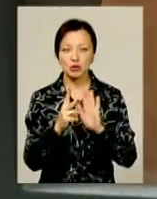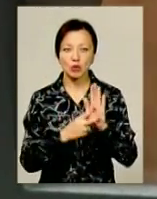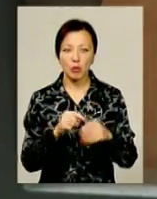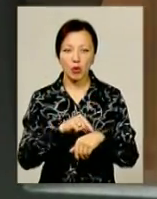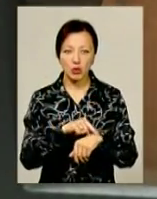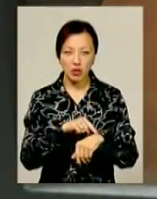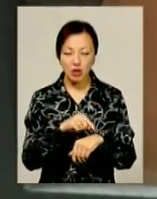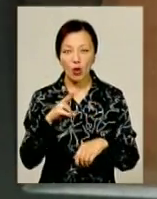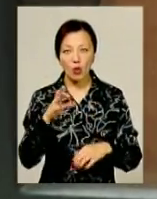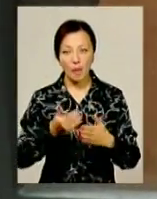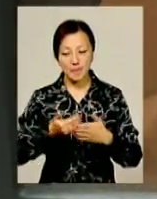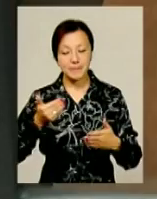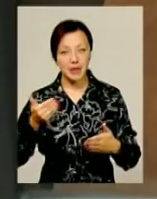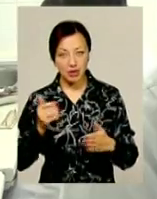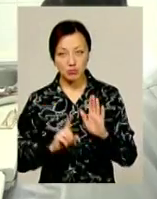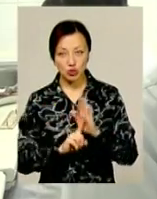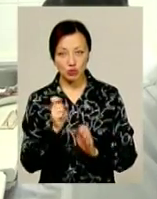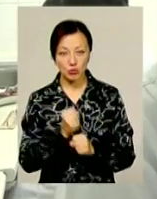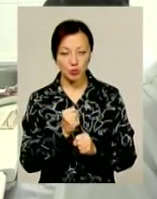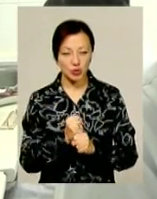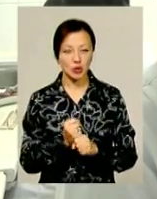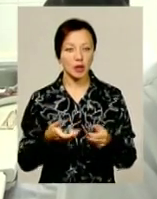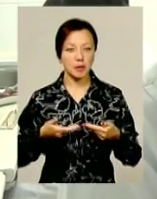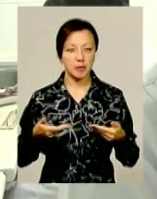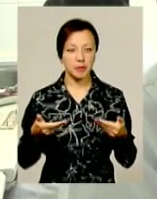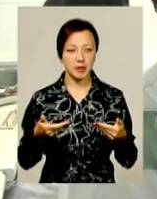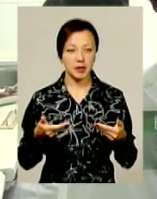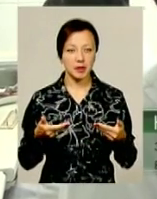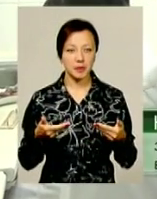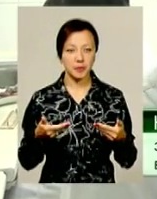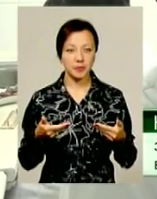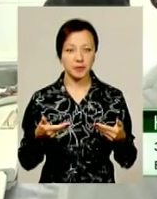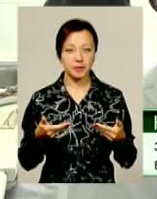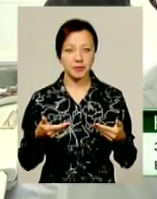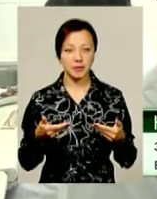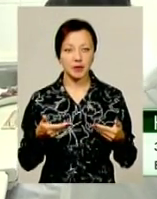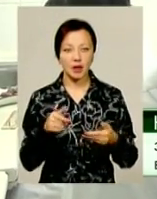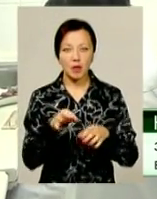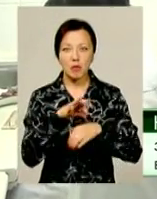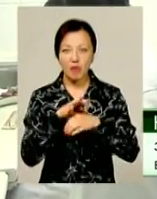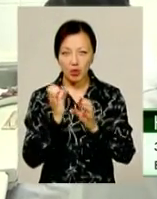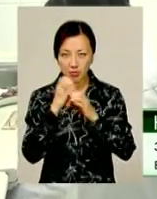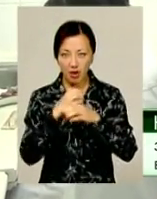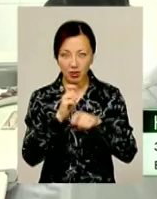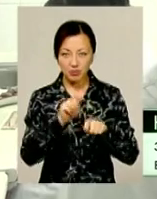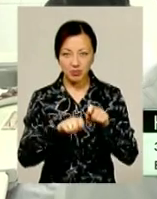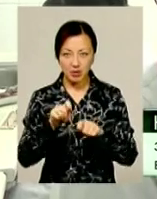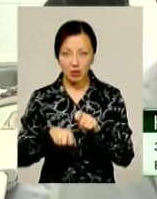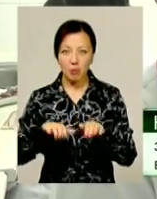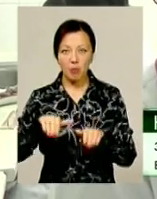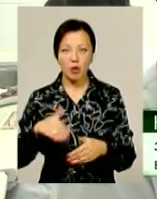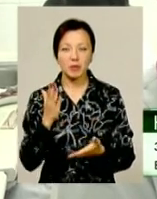але перш чим почати свою роботу, спочатку ми забираємо селезінку, проводимо тут бактеріоскопію, потім